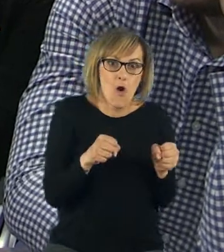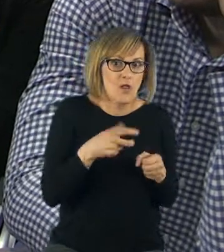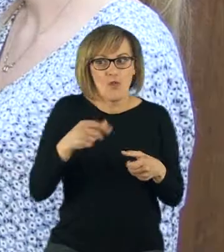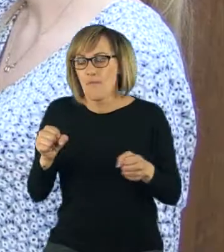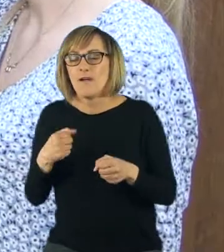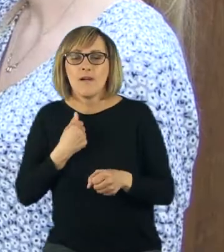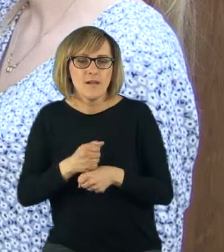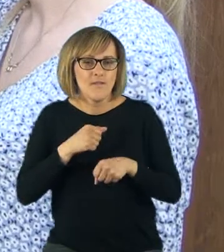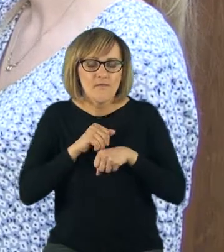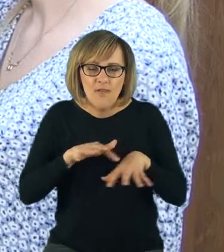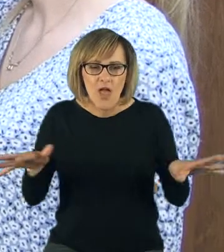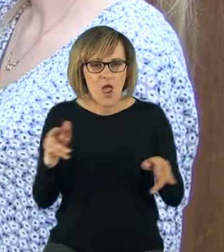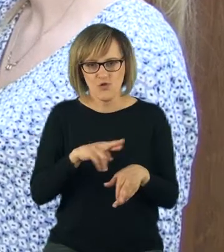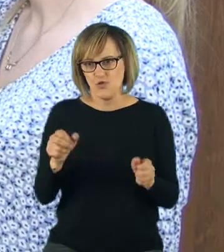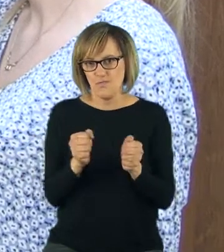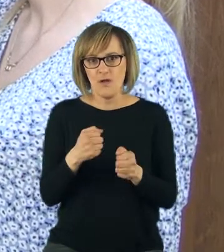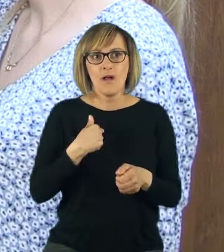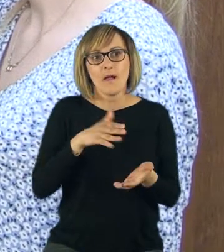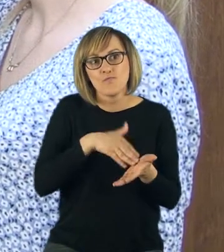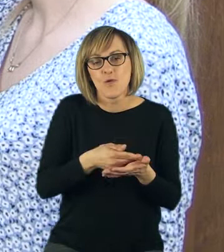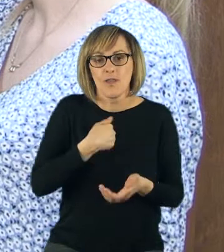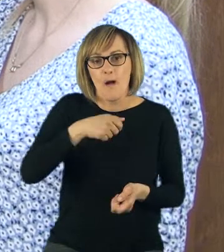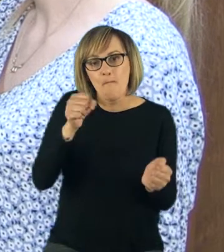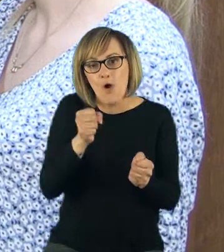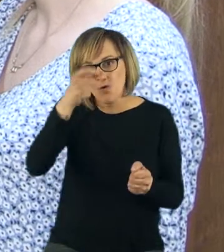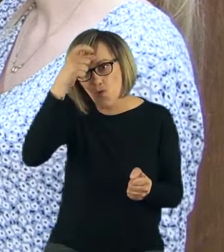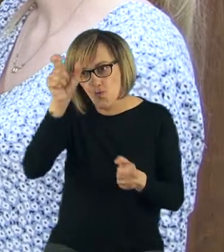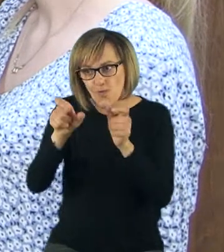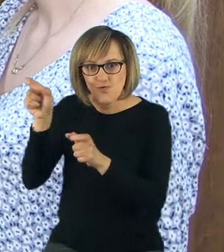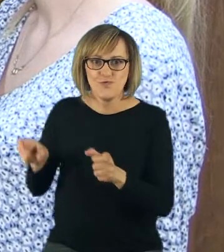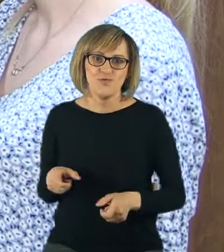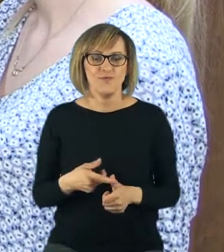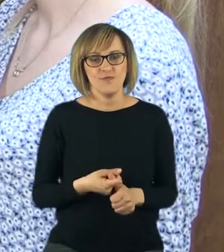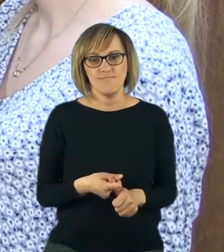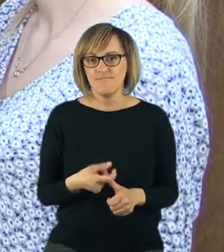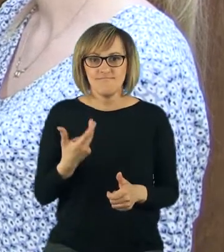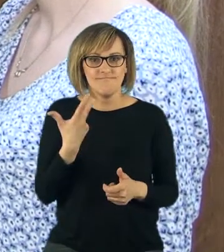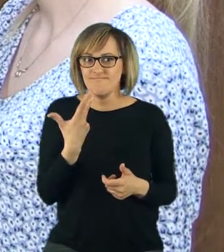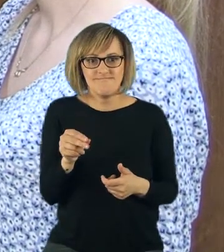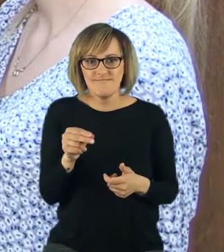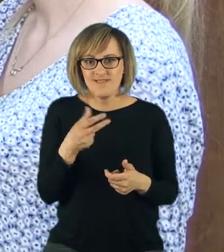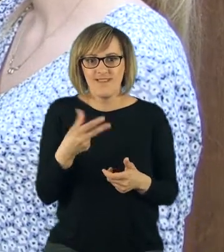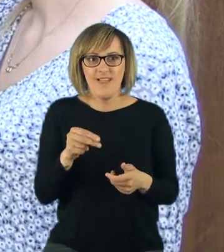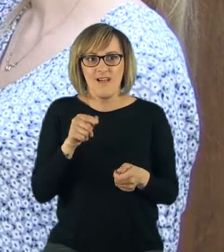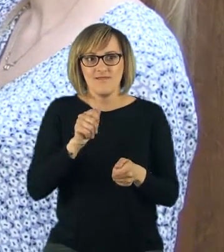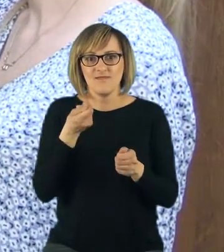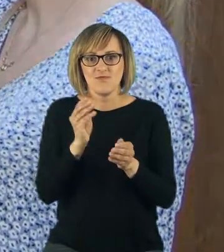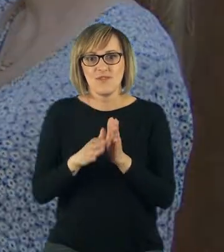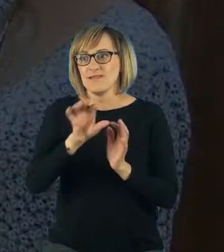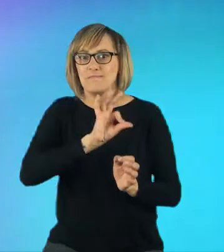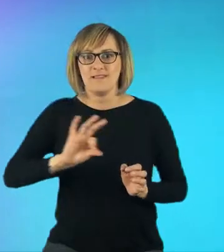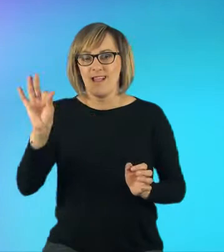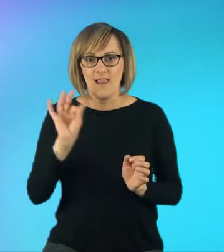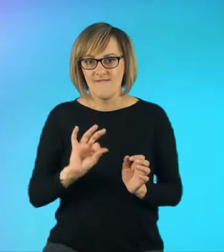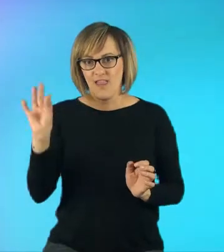rzeczy. Boję się ludzi na przykład. Na takiej zasadzie, więc to nie jestem w żaden sposób jakoś specjalnie